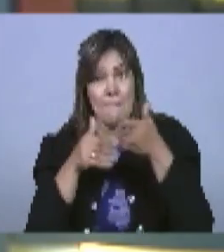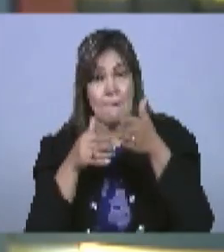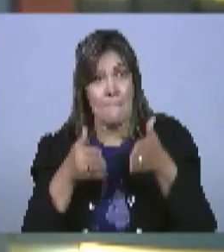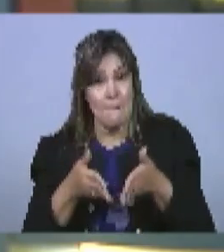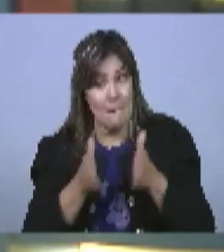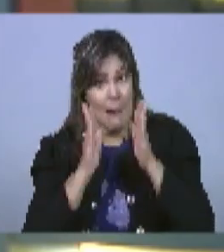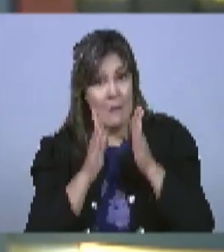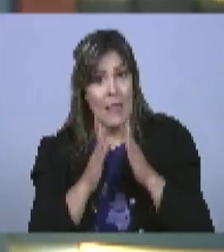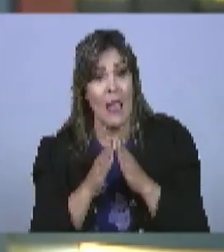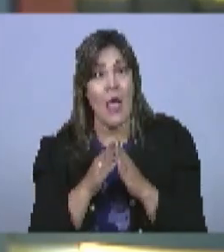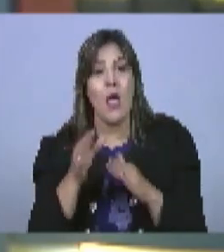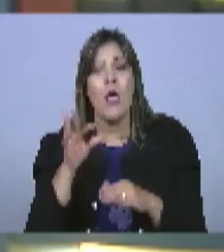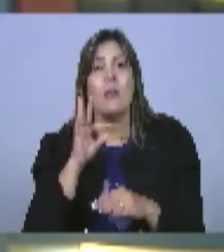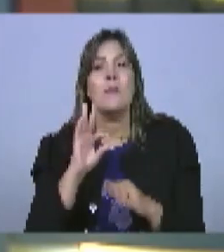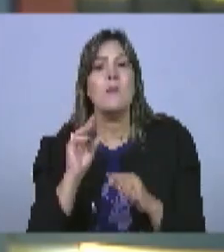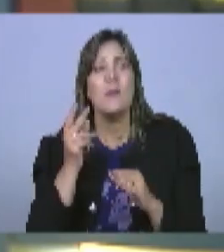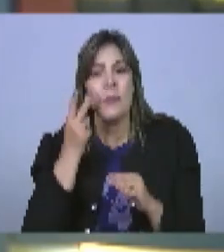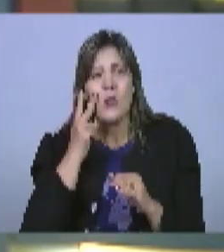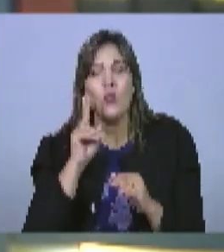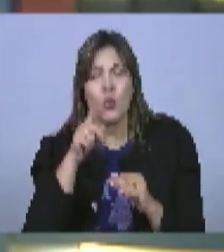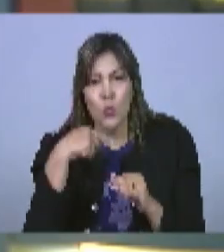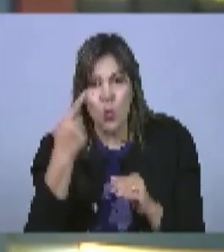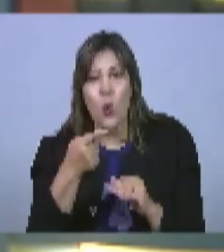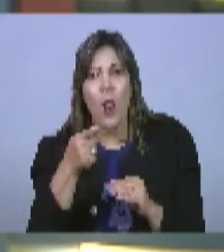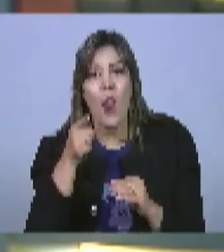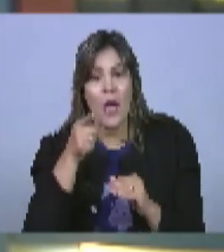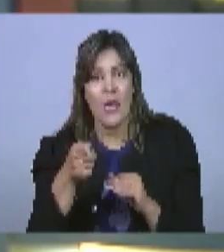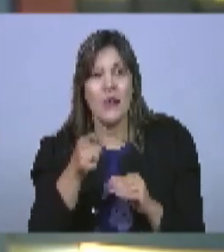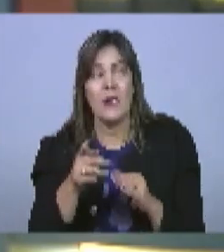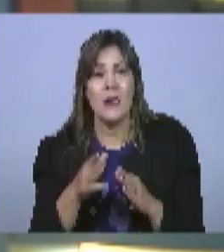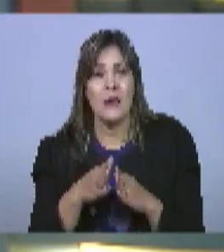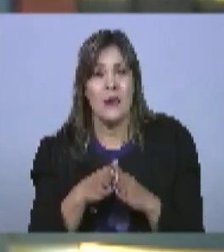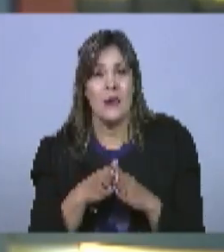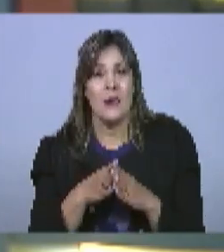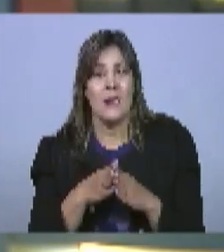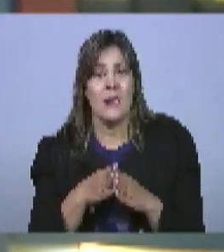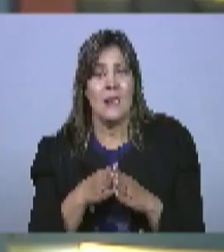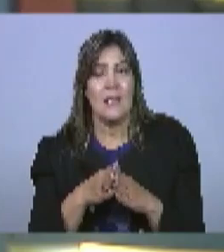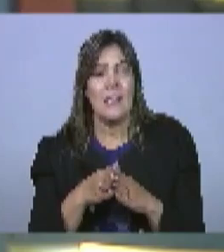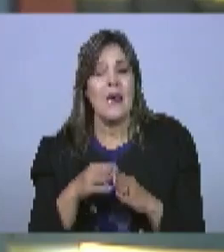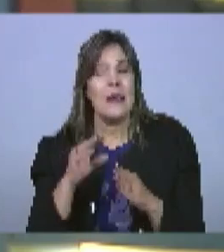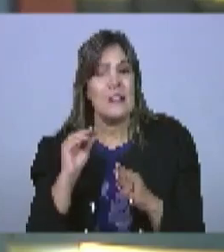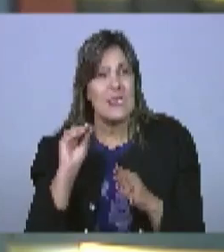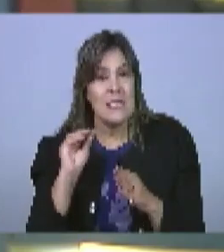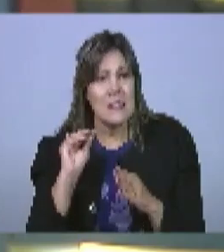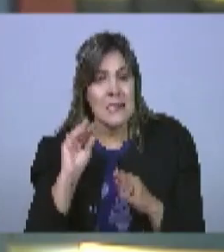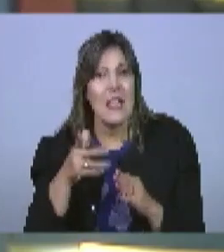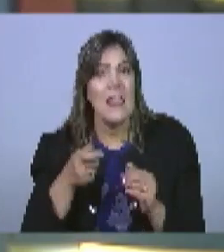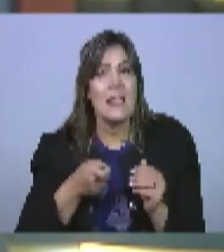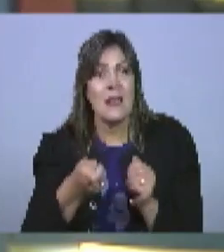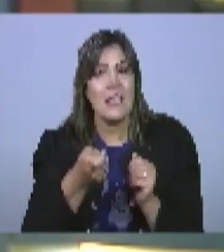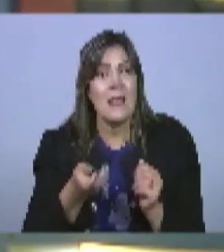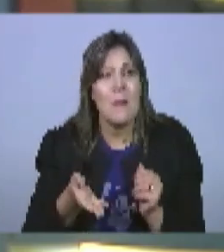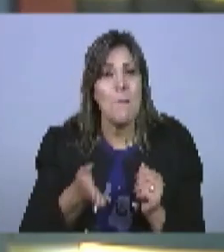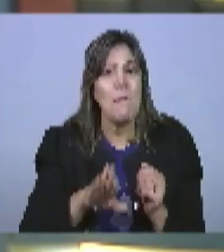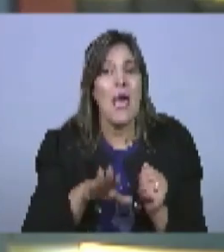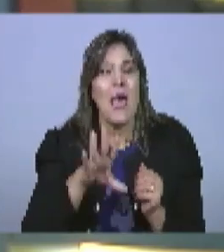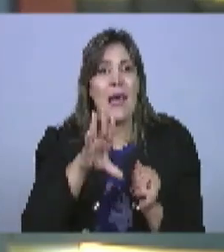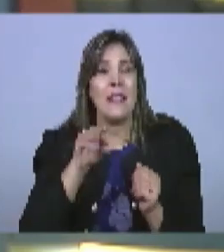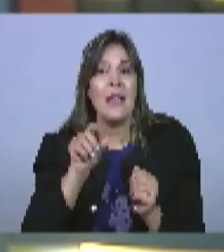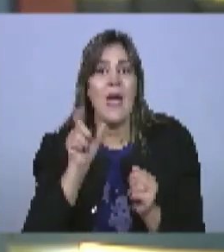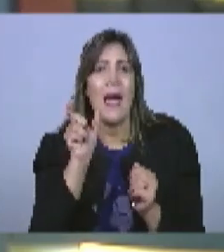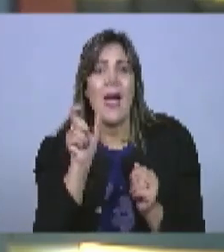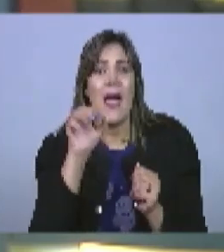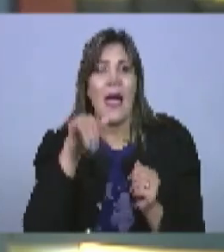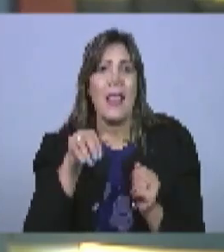للمبنى تفيد ان ما تم او التكنيك الذي اتبع في الاغتيال هو كان التفجير